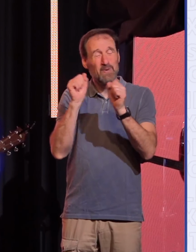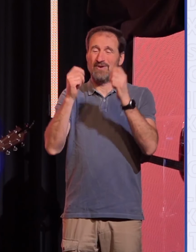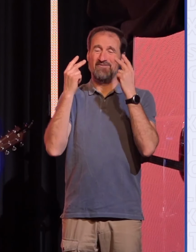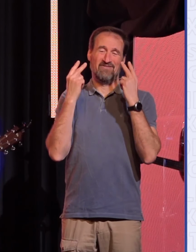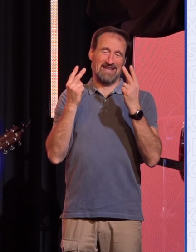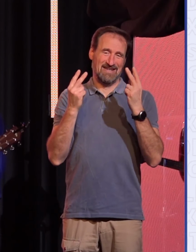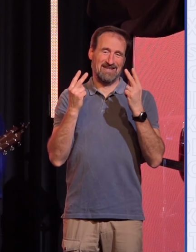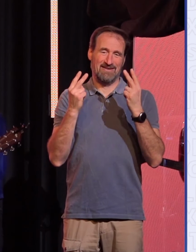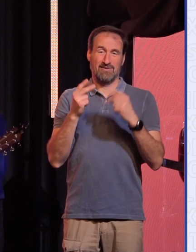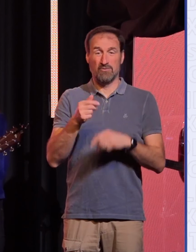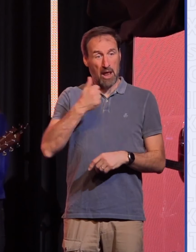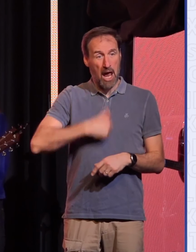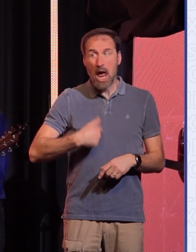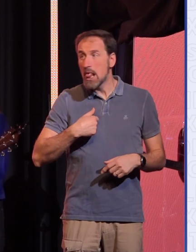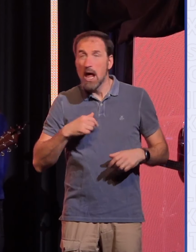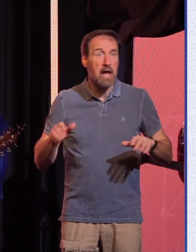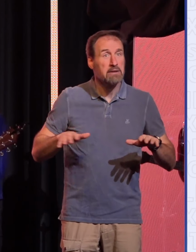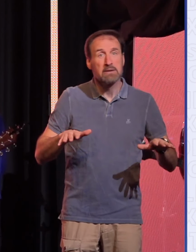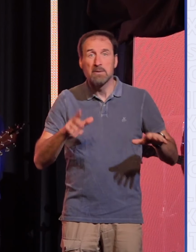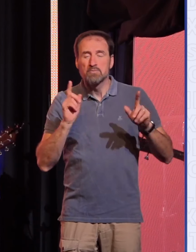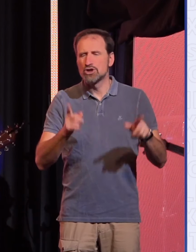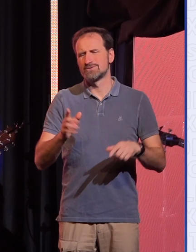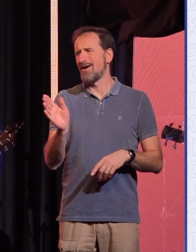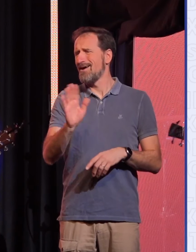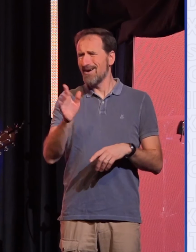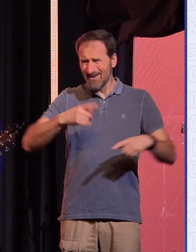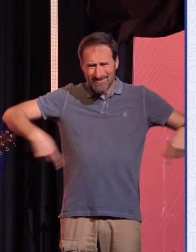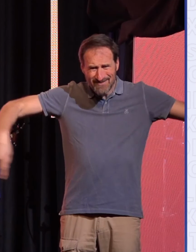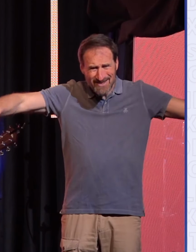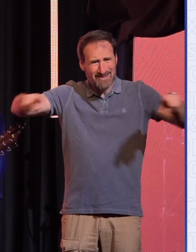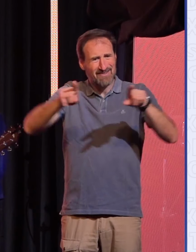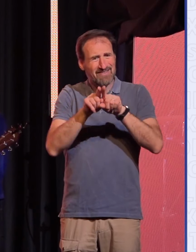gesamte Family, mit der du das zusammen machst.